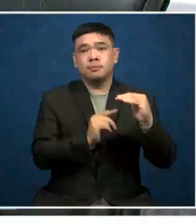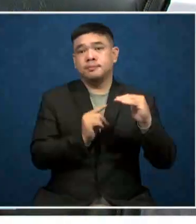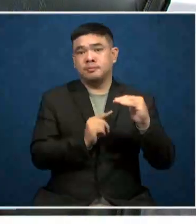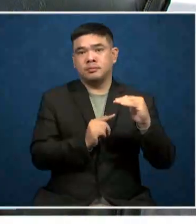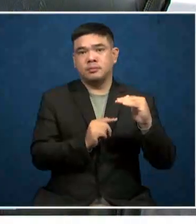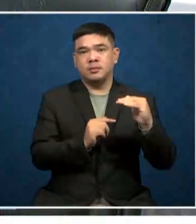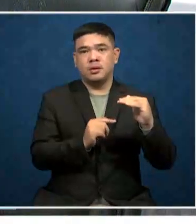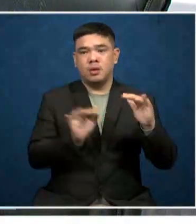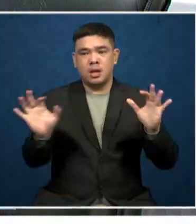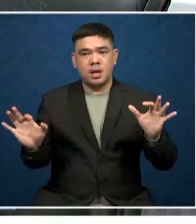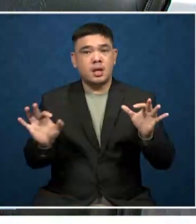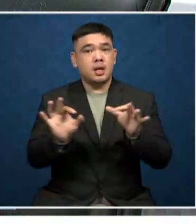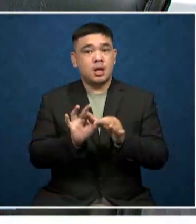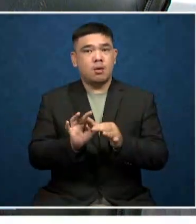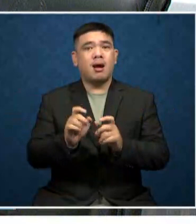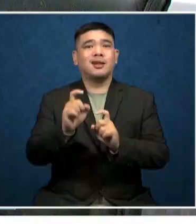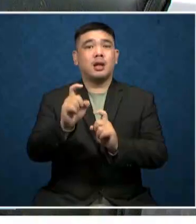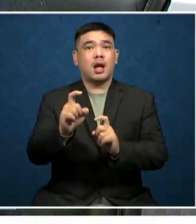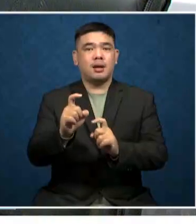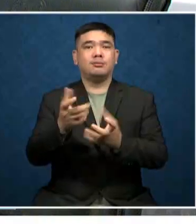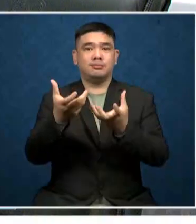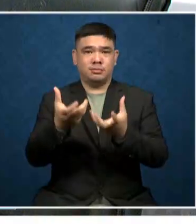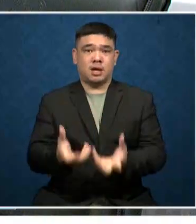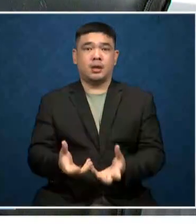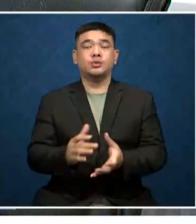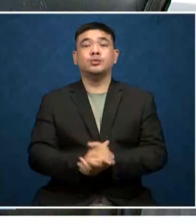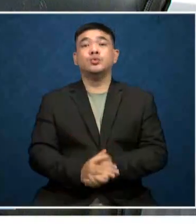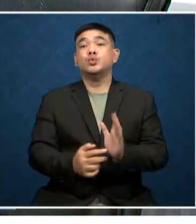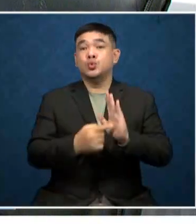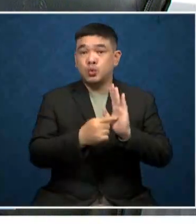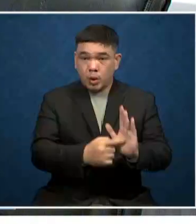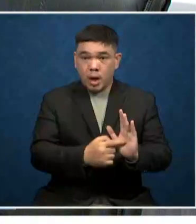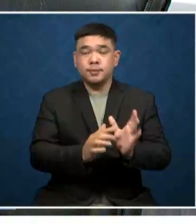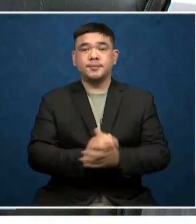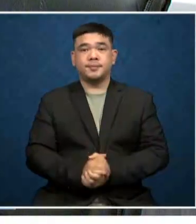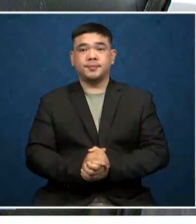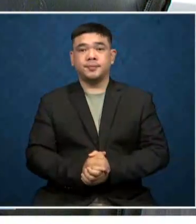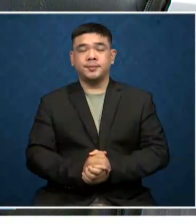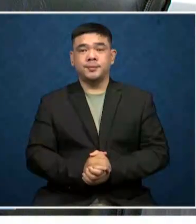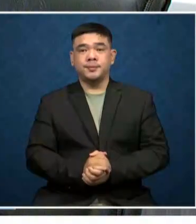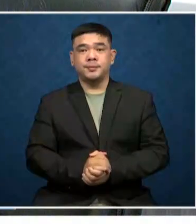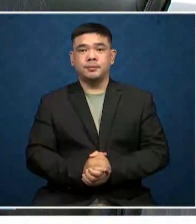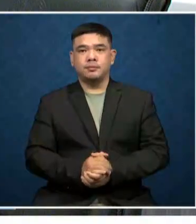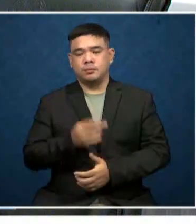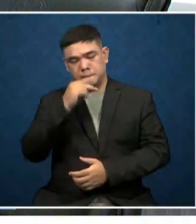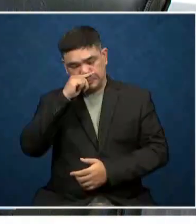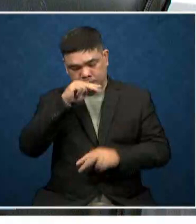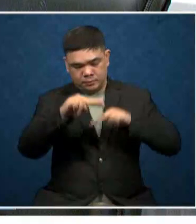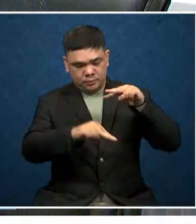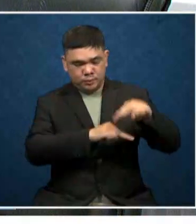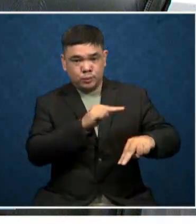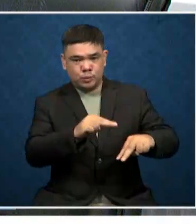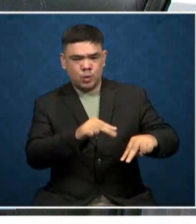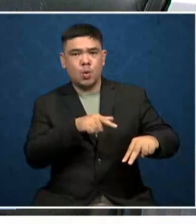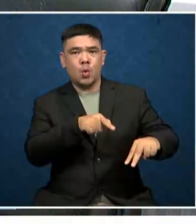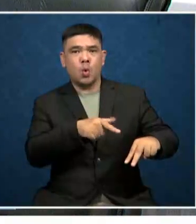เอ่อเป็นความเสี่ยงสูงทั้งสิ้นเ่อเช่นเ่อการสำรวจความ